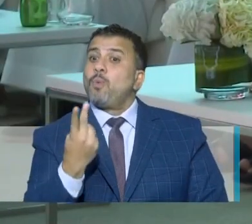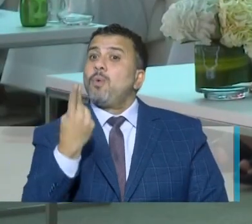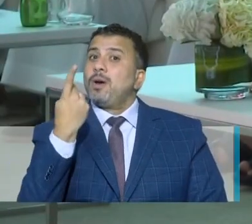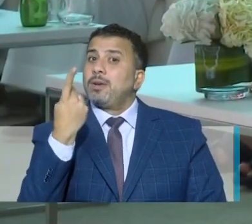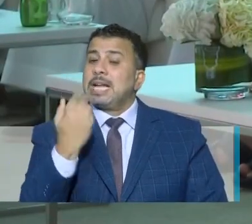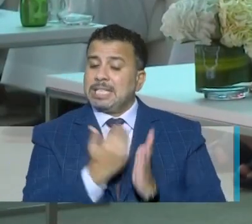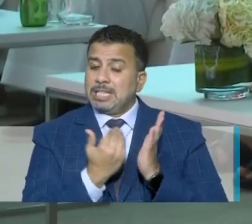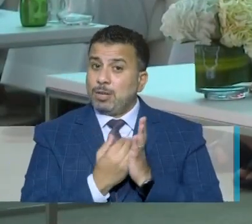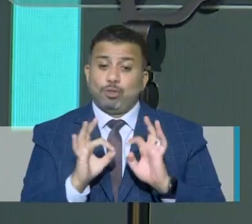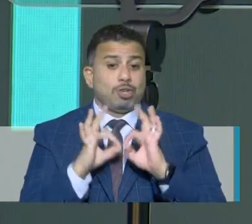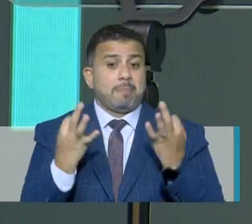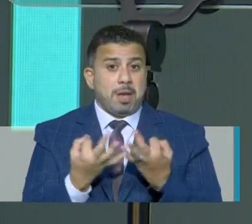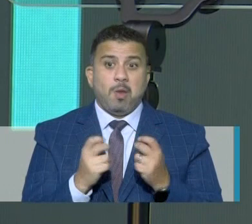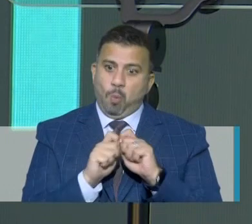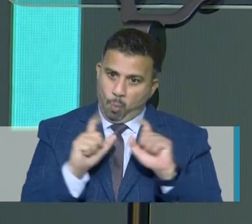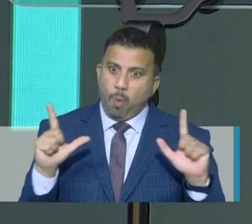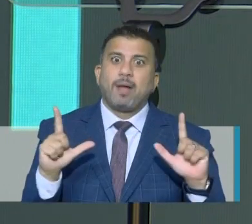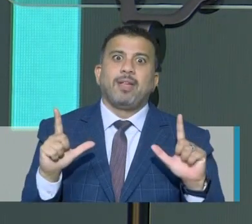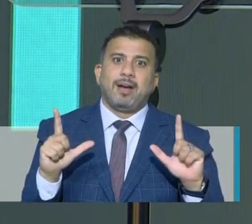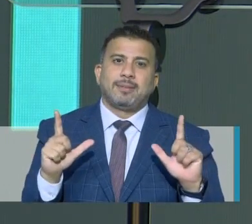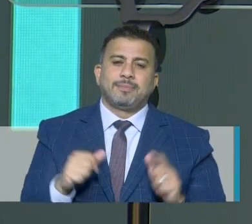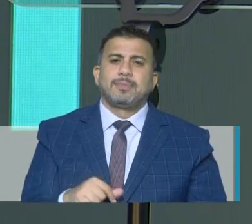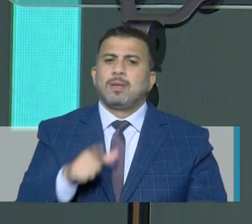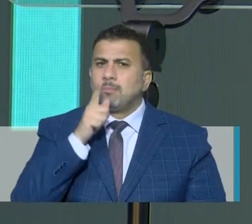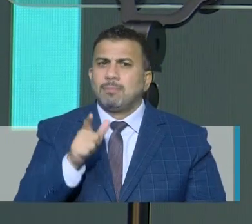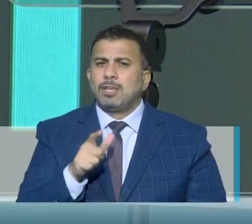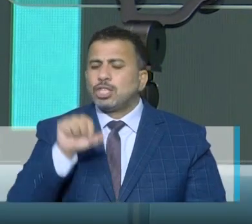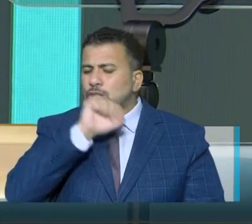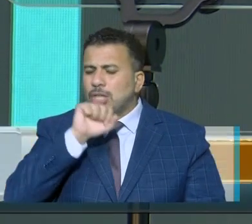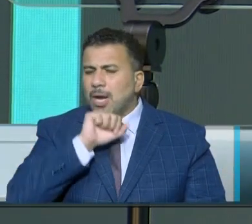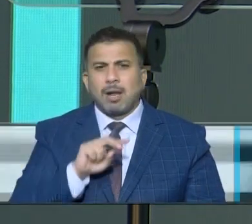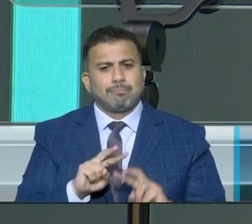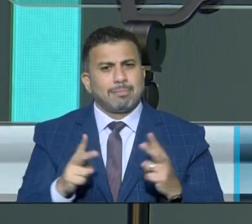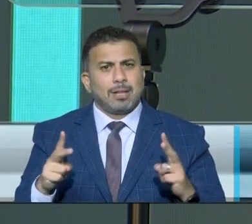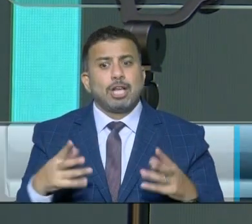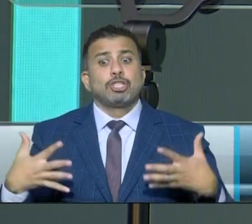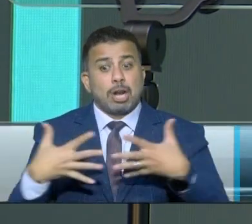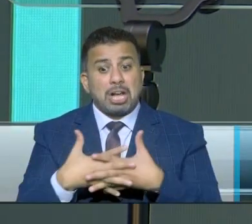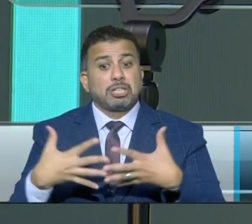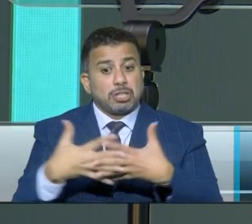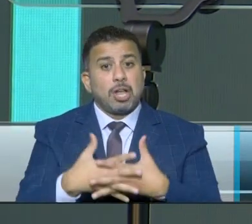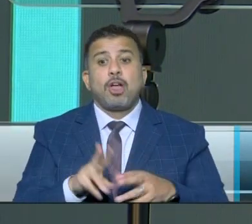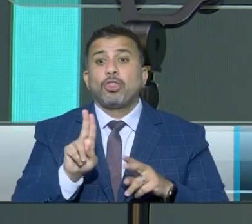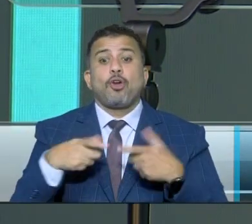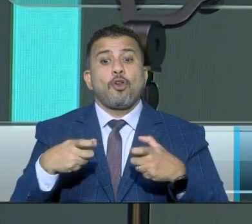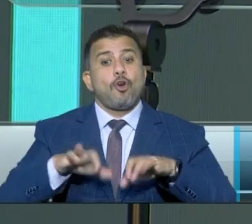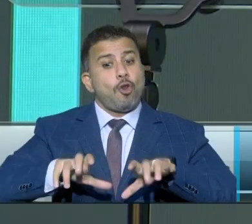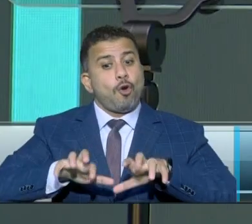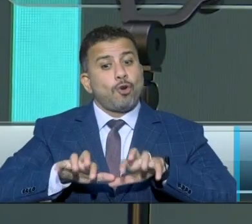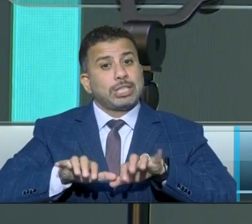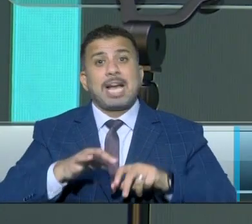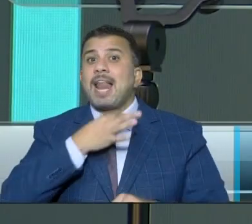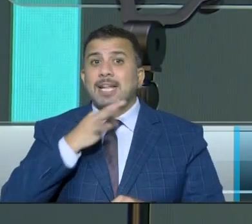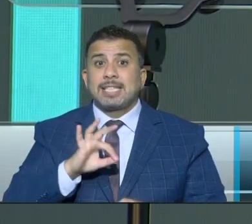واجتماعيا ملحوظا ياتي تركيز الشارقه على التنوع والشراكات الجديده والتكنولوجيا الحديثه الذي يعزز من